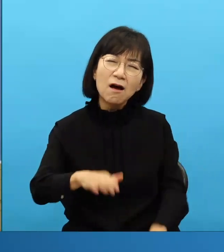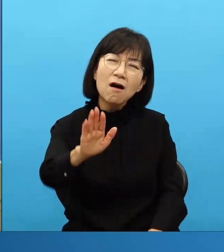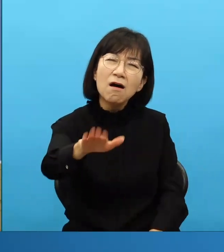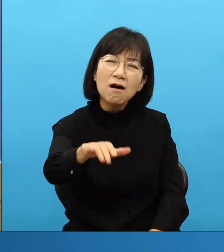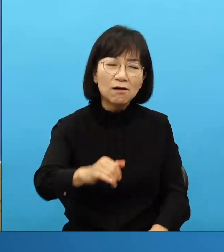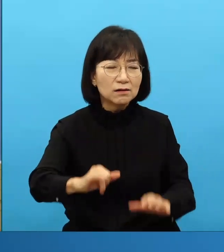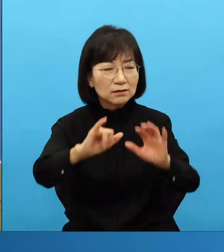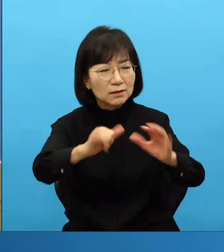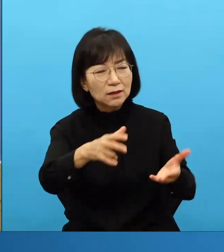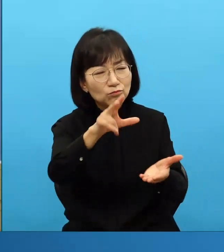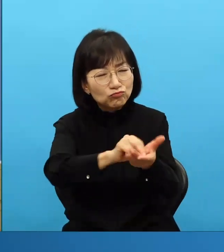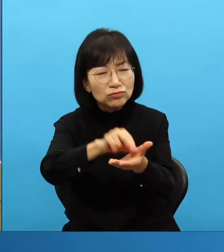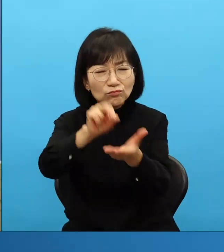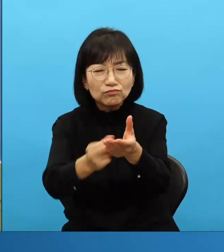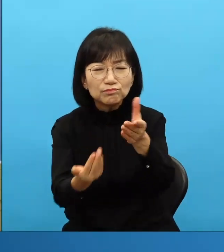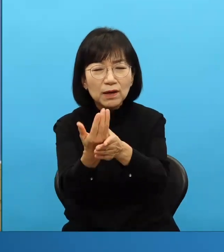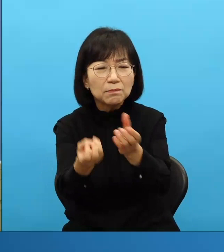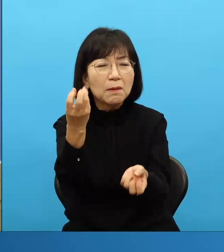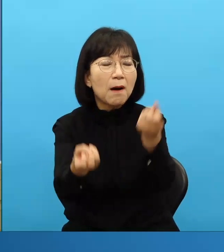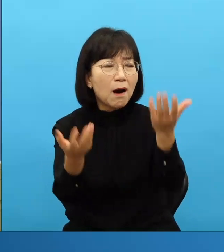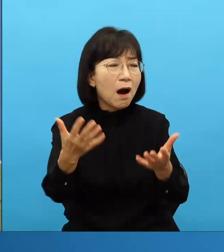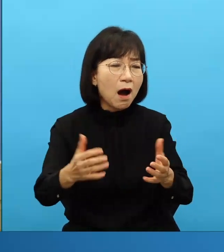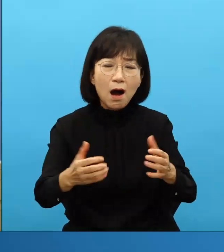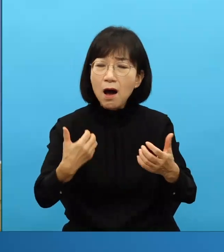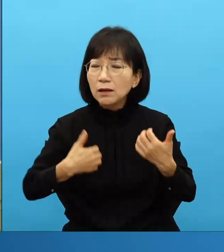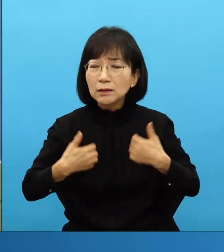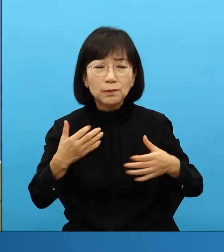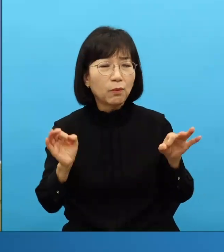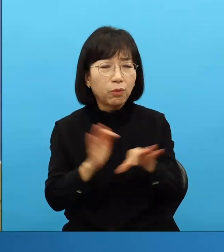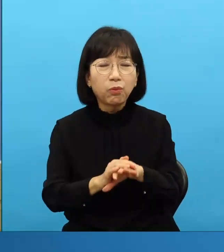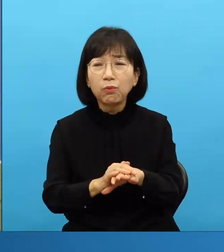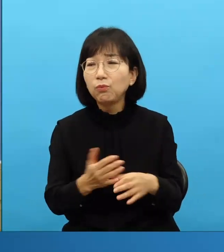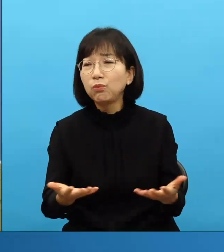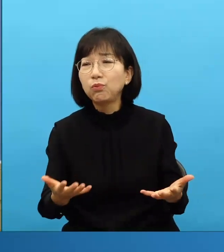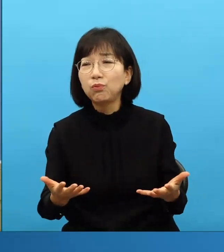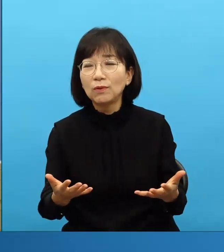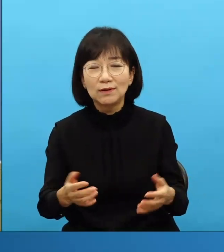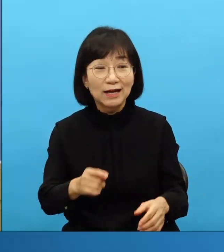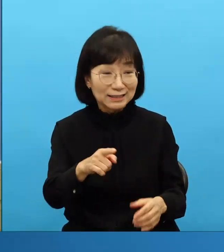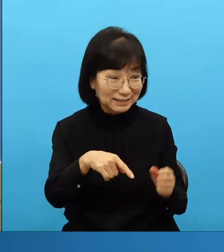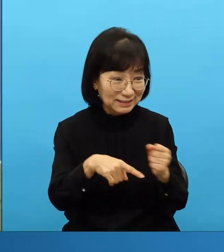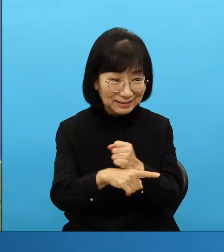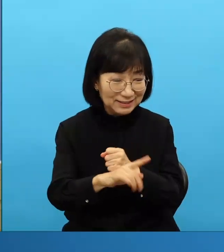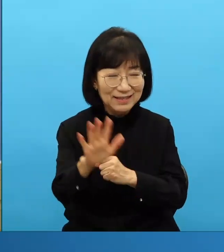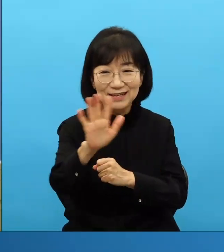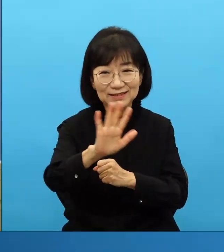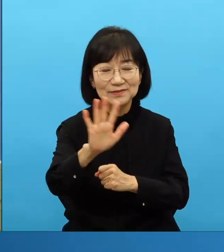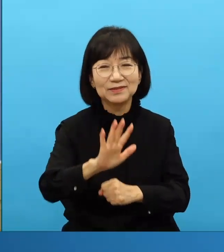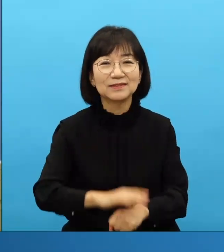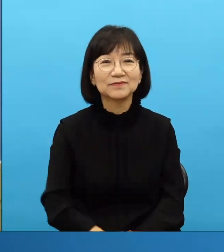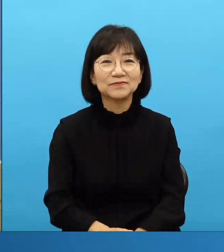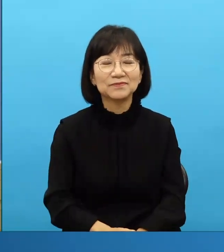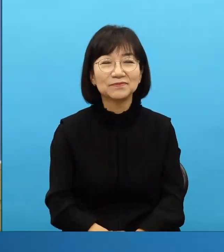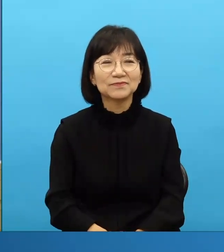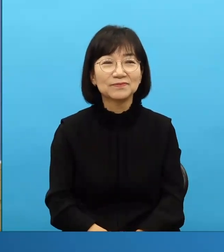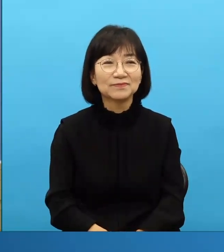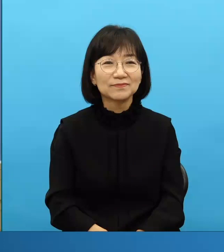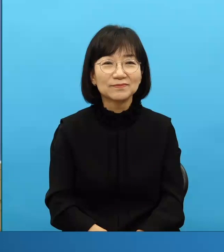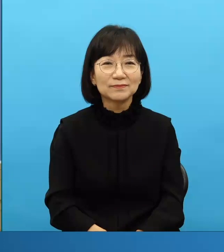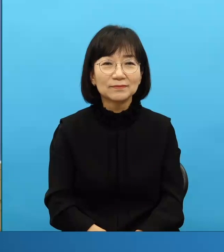있어야 기뻐하죠. In this life, you know, you need to have something to be joyful of to give 그런 joy. 의미가 아닙니다. That's not what it's talking 우리는 about.